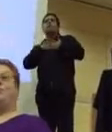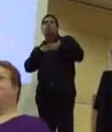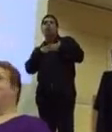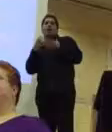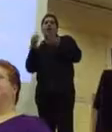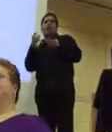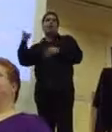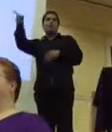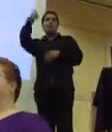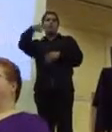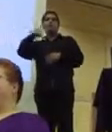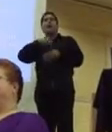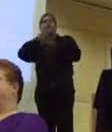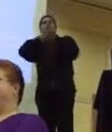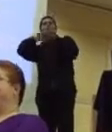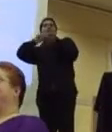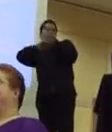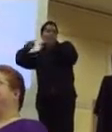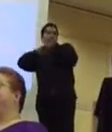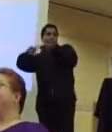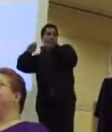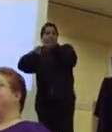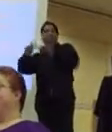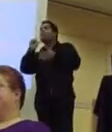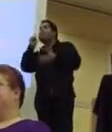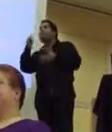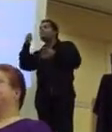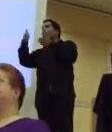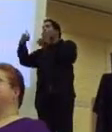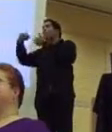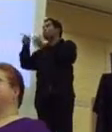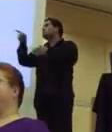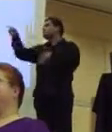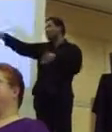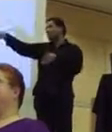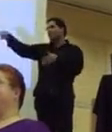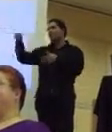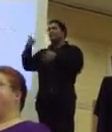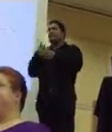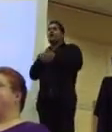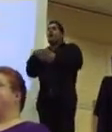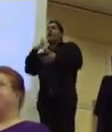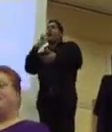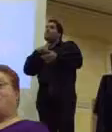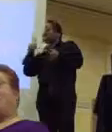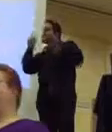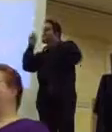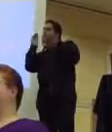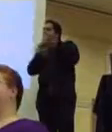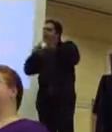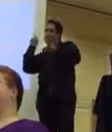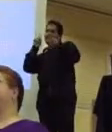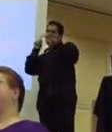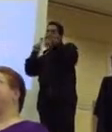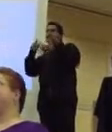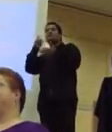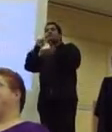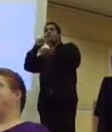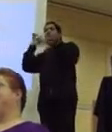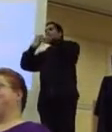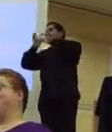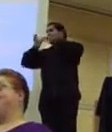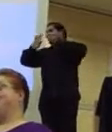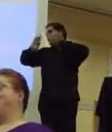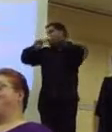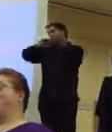φόρμες που κυκλοφορεί εδώ πέρα μέσα στο μαύρο μπουκάκι, ώστε να σας έχω υπόψη για την επόμενη συνάντηση και θα ήθελα πάρα πολύ να έρθετε